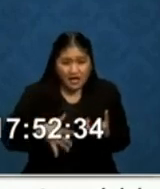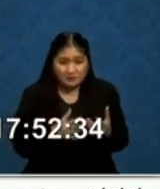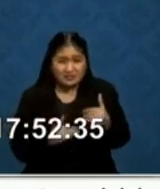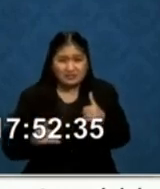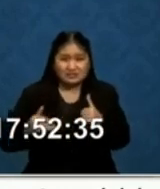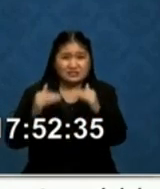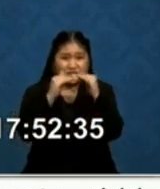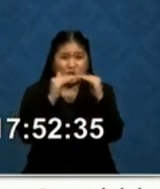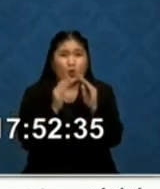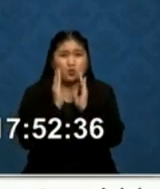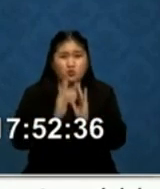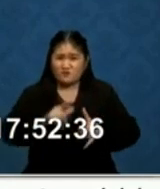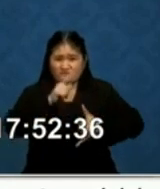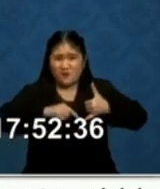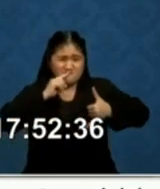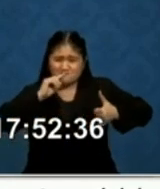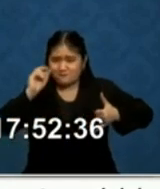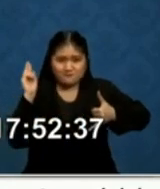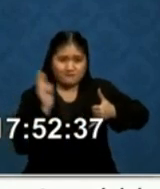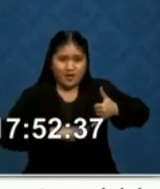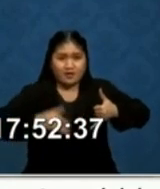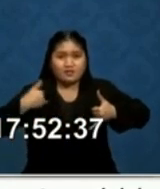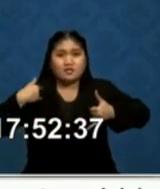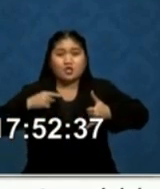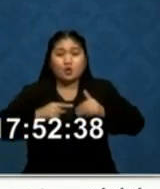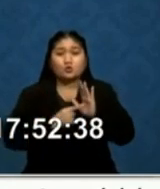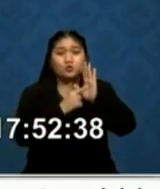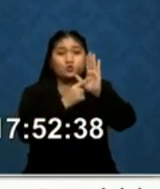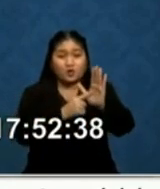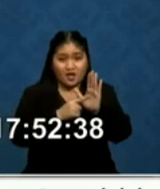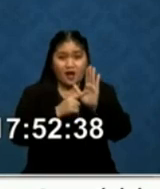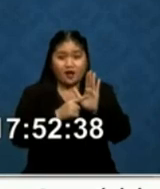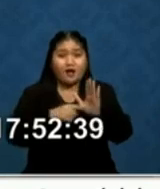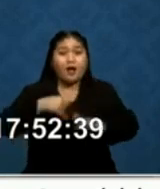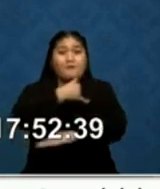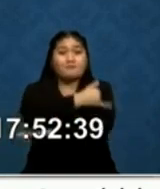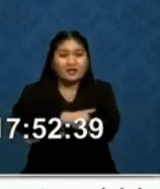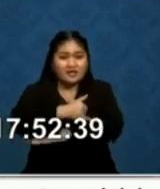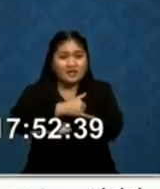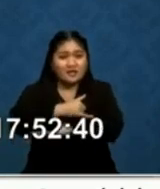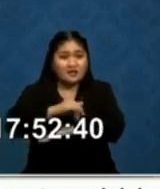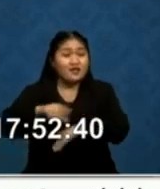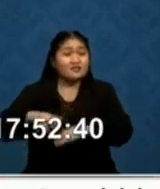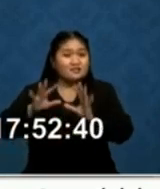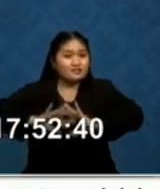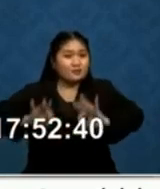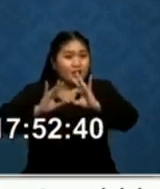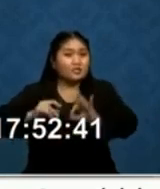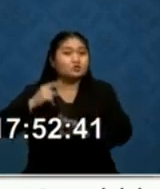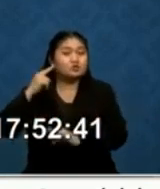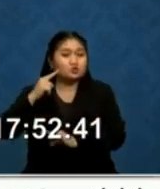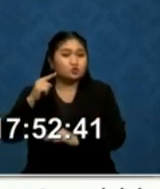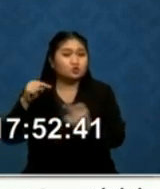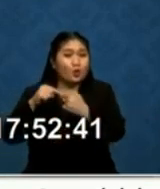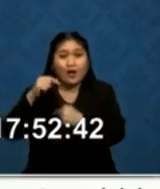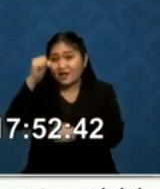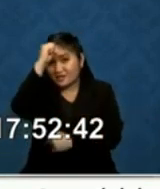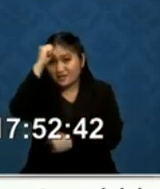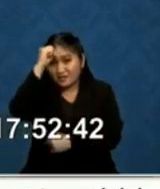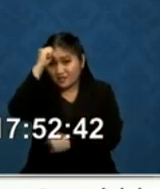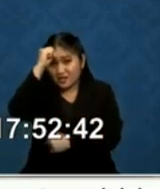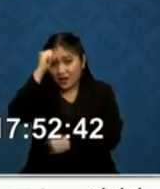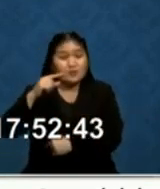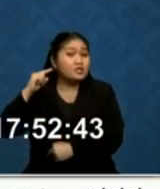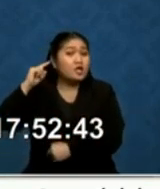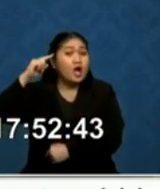มนุษยชนอย่างร้ายแรงค่ะเรามีตัวอย่างประเทศที่ให้ความสำคัญกับการพัฒนาตำรวจหญิงนะคะเช่นเมืองชัยปุระประเทศอินเดียค่ะส่งเสริม